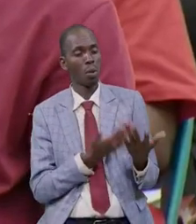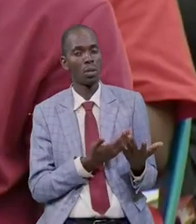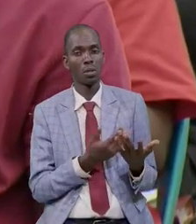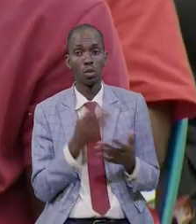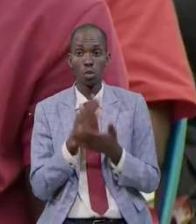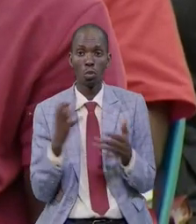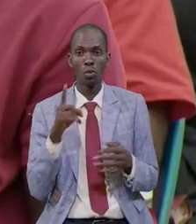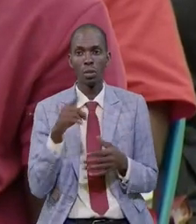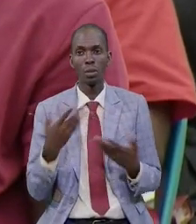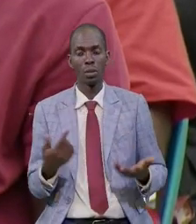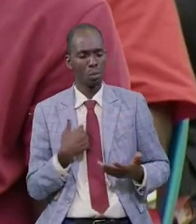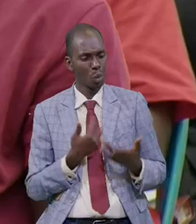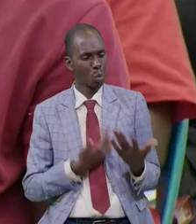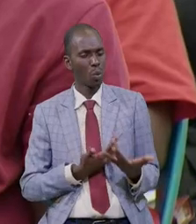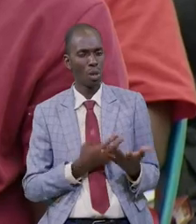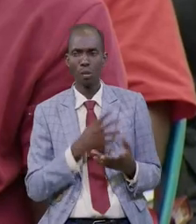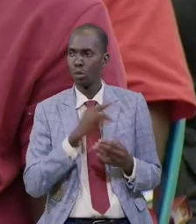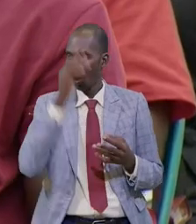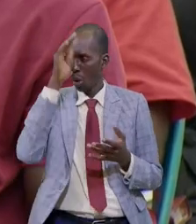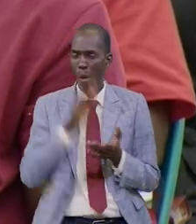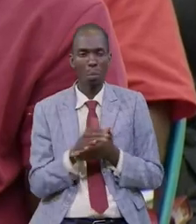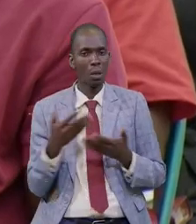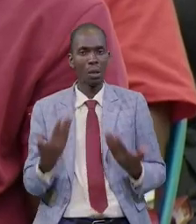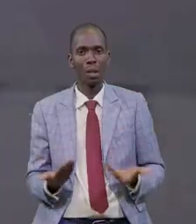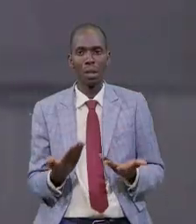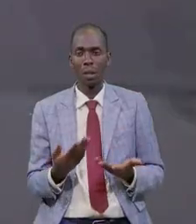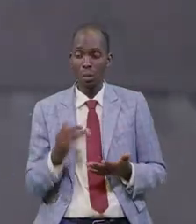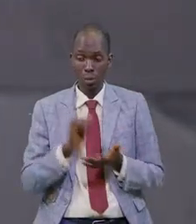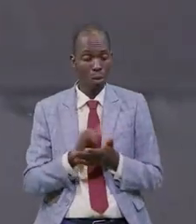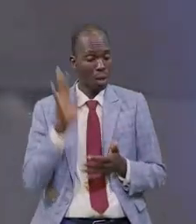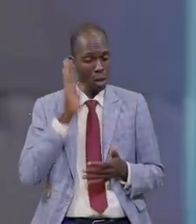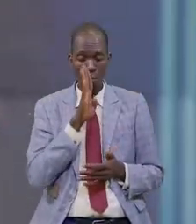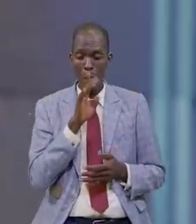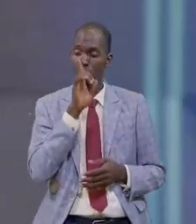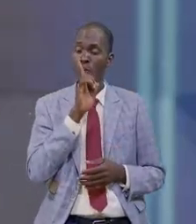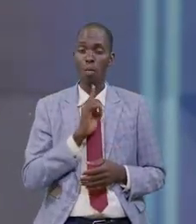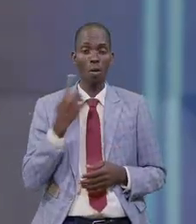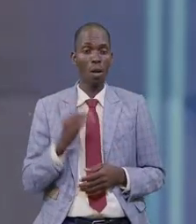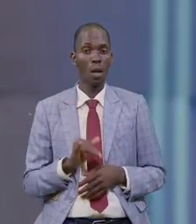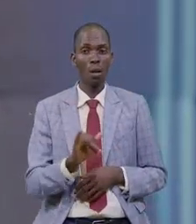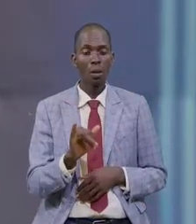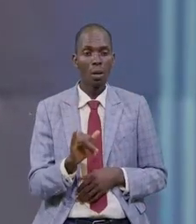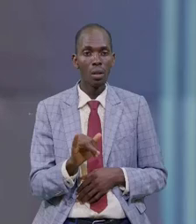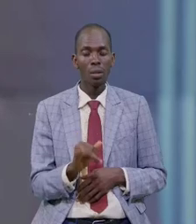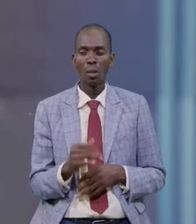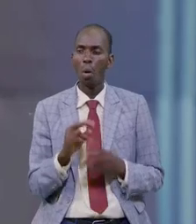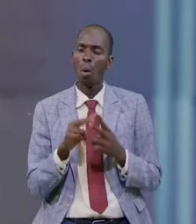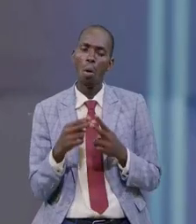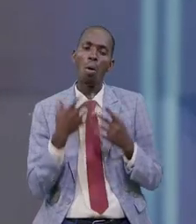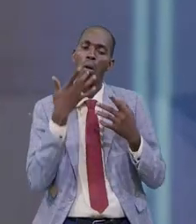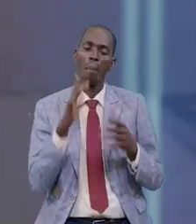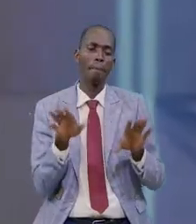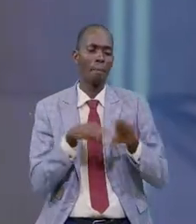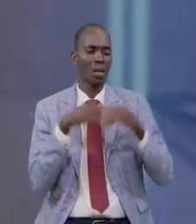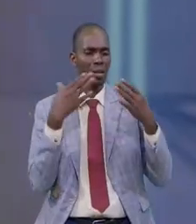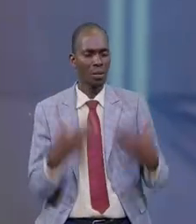il semble est-ce que ce sera pour toujours elle est debout là-bas la grossesse peut-être n'est pas encore